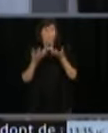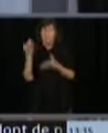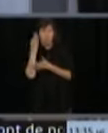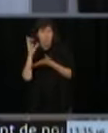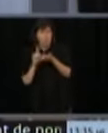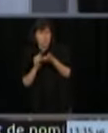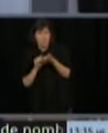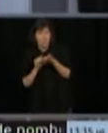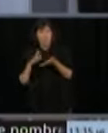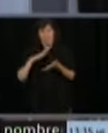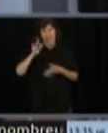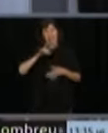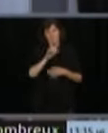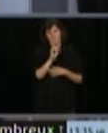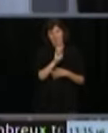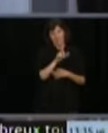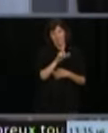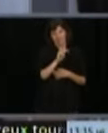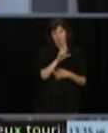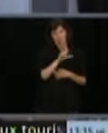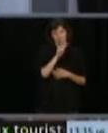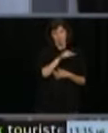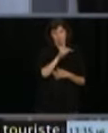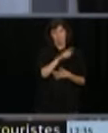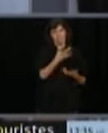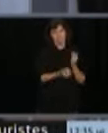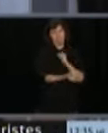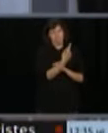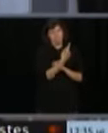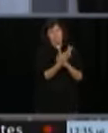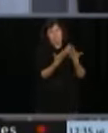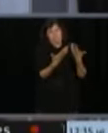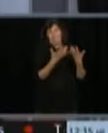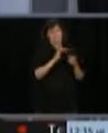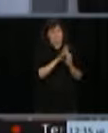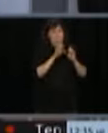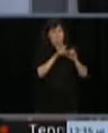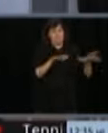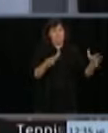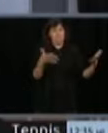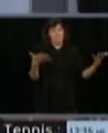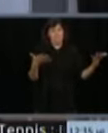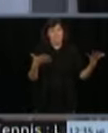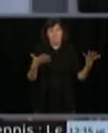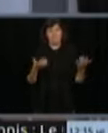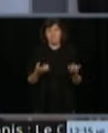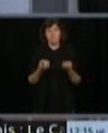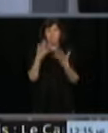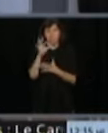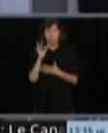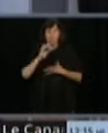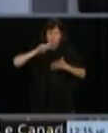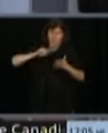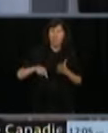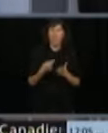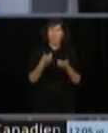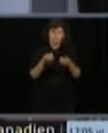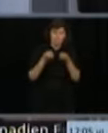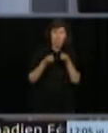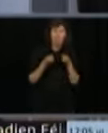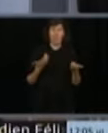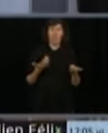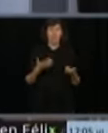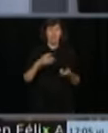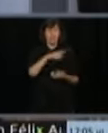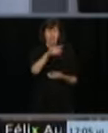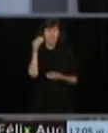pas en mettre plus. Mais ce qui est clair, il faut aussi que vous compreniez qu'on a une bonne partie de la population en bas de 12 ans qui n'est pas vaccinée. Donc, c'est un foyer